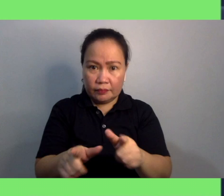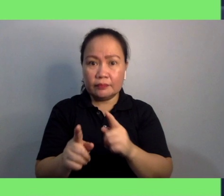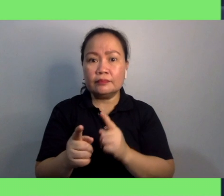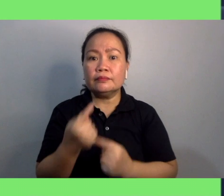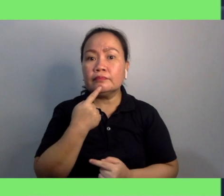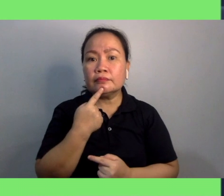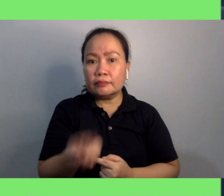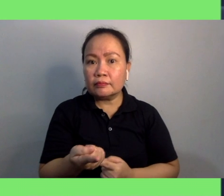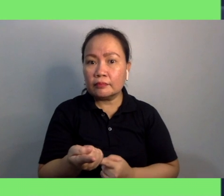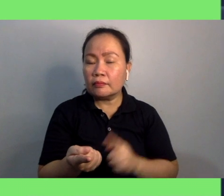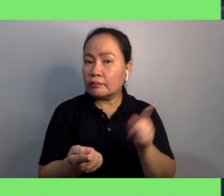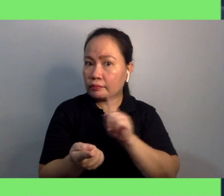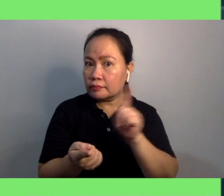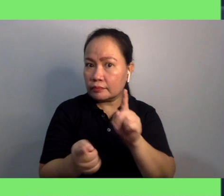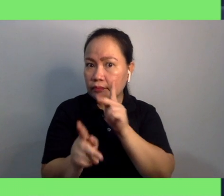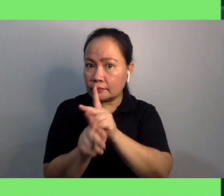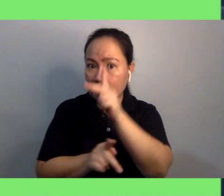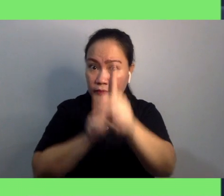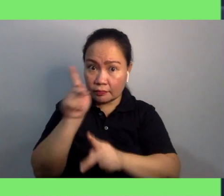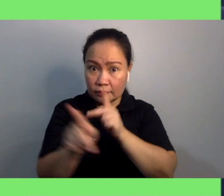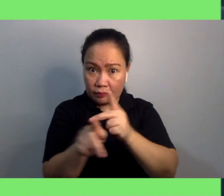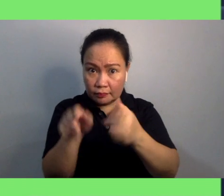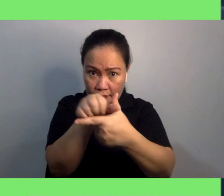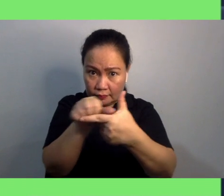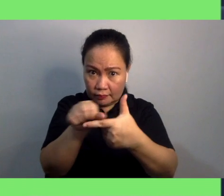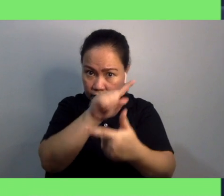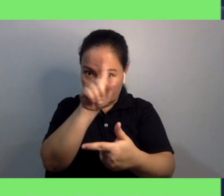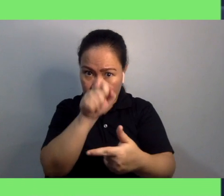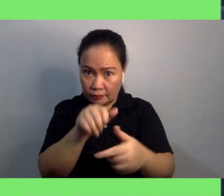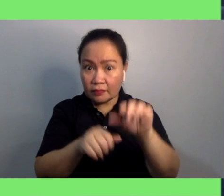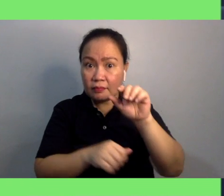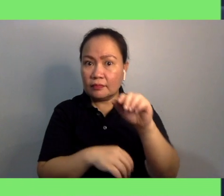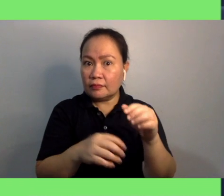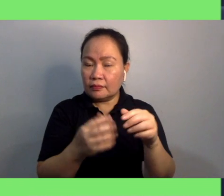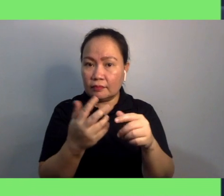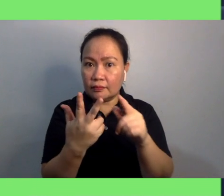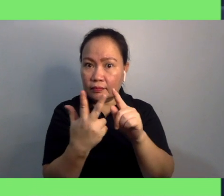the kinds of angles. So, ano-ano ba yung kinds of angles? So, pag acute,